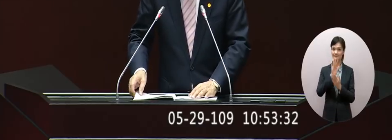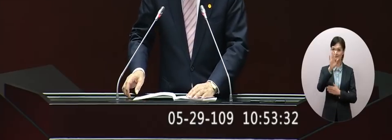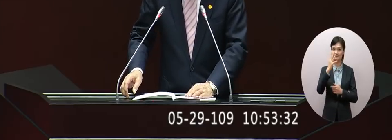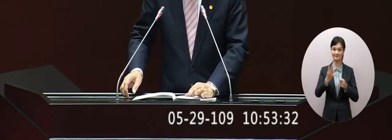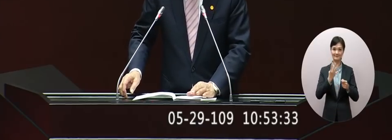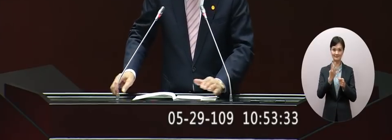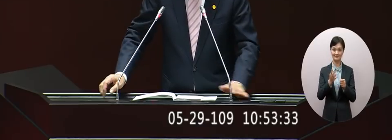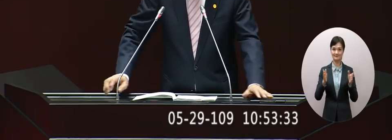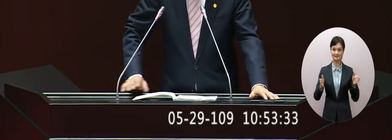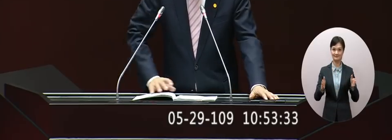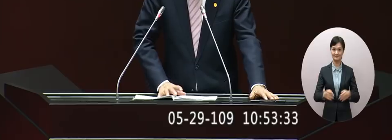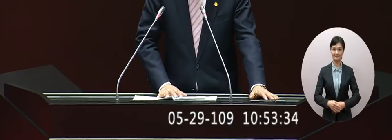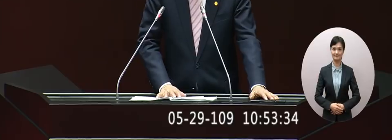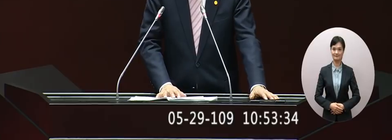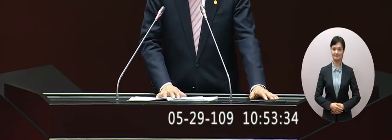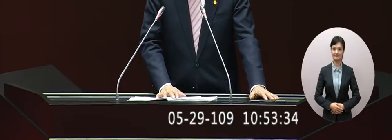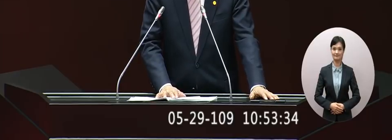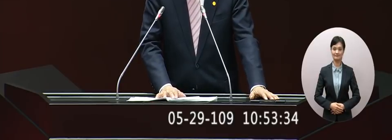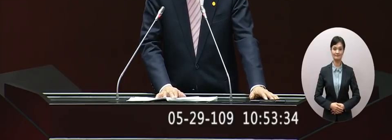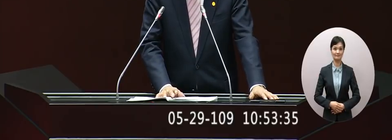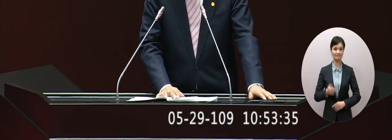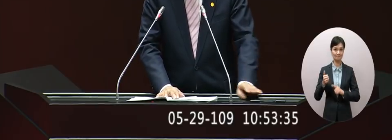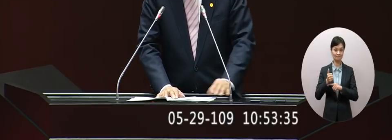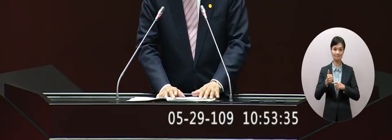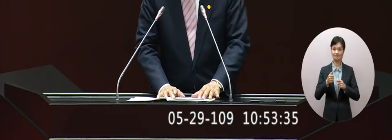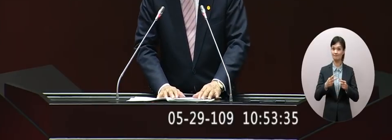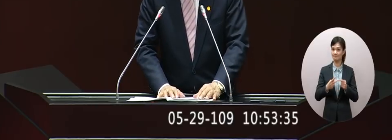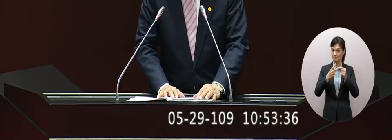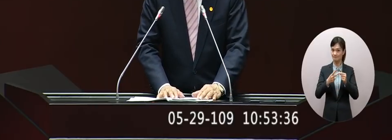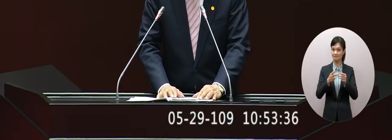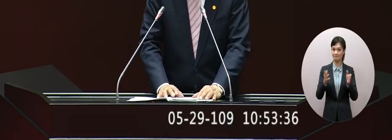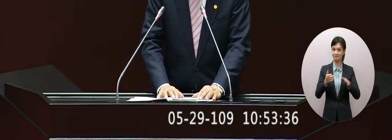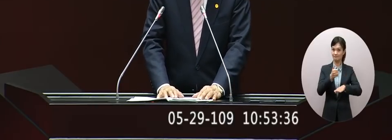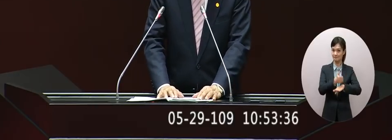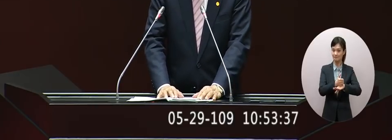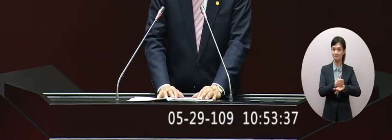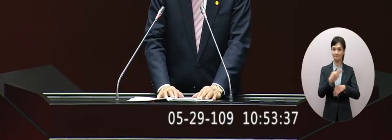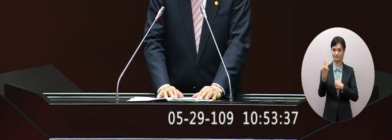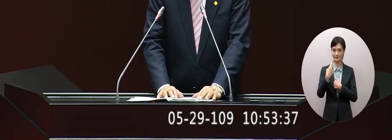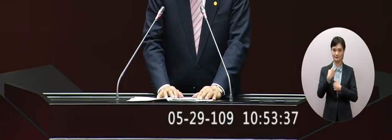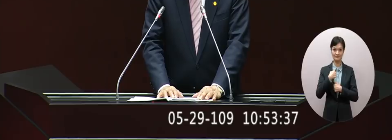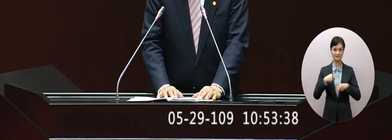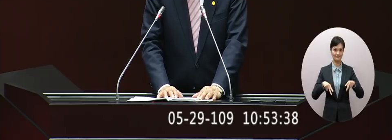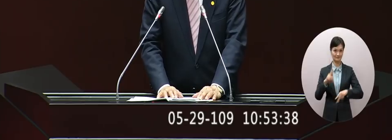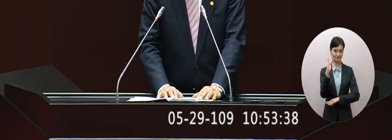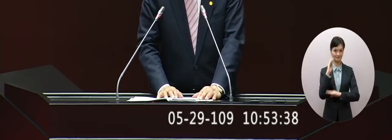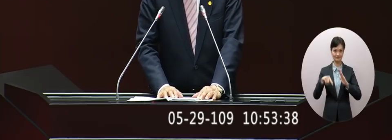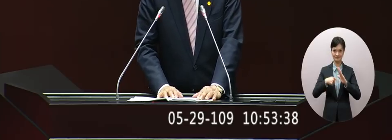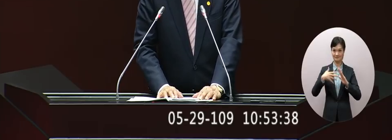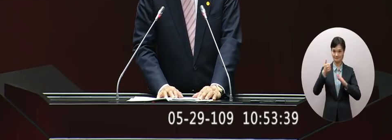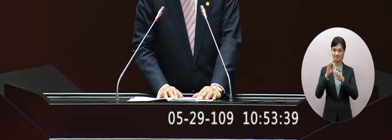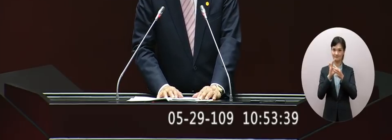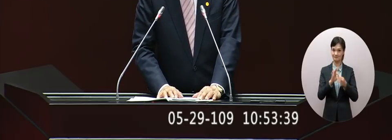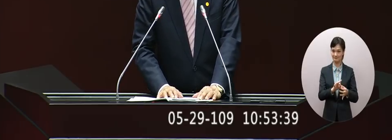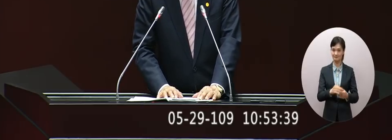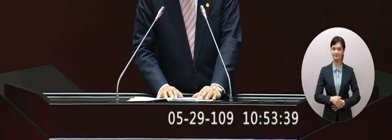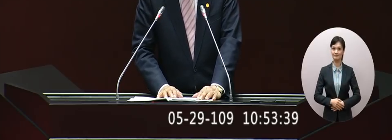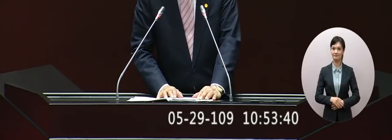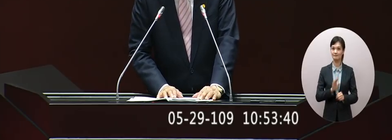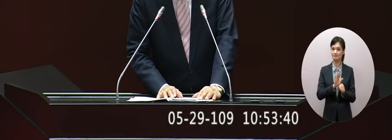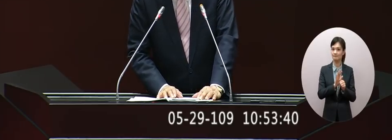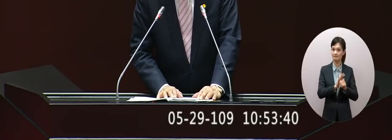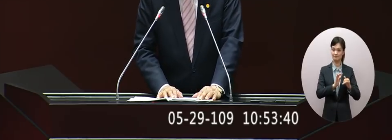四年，他的第二个任期中，请我担任行政院长，对台湾的未来擘